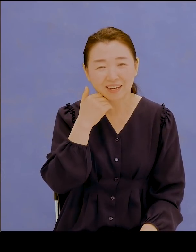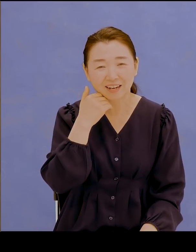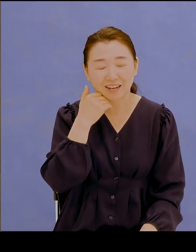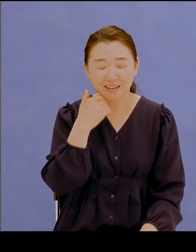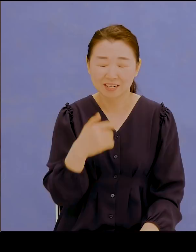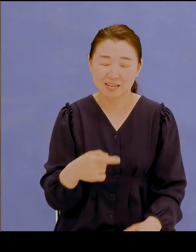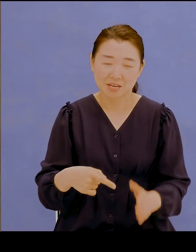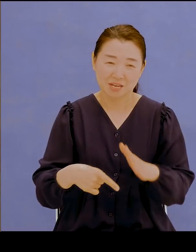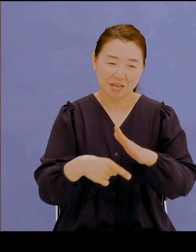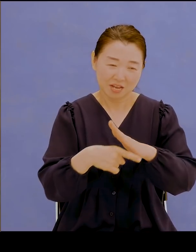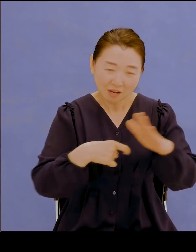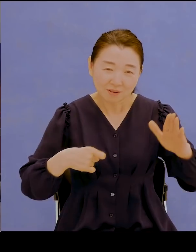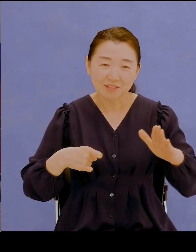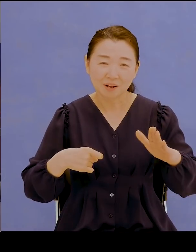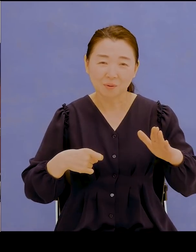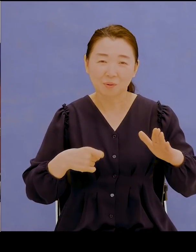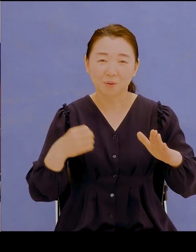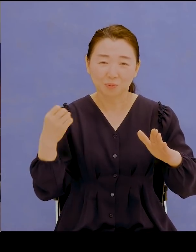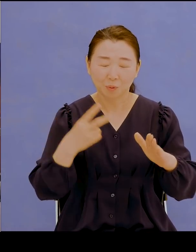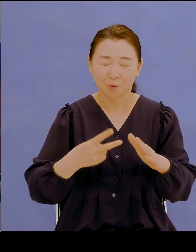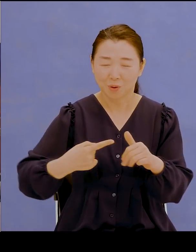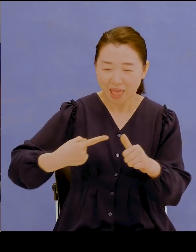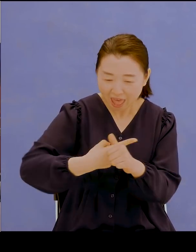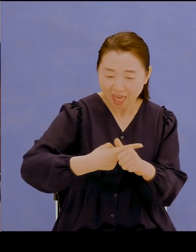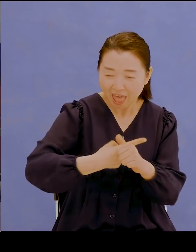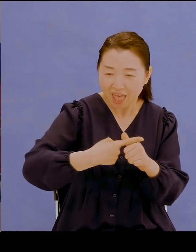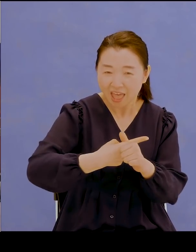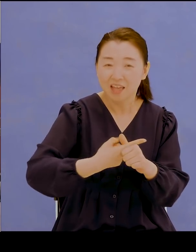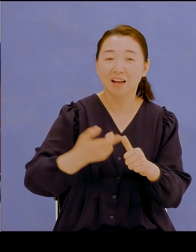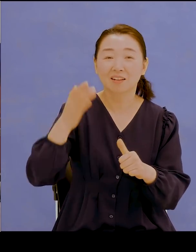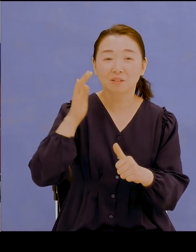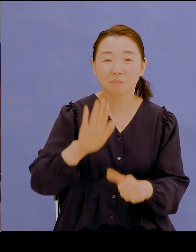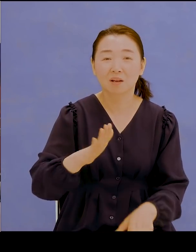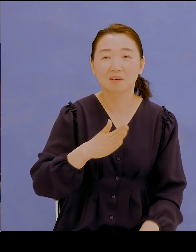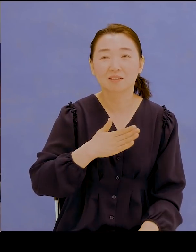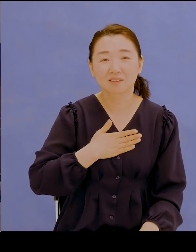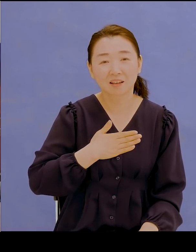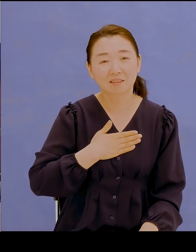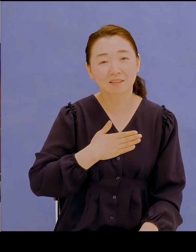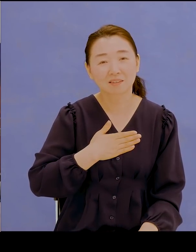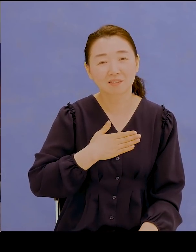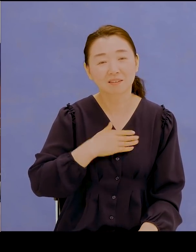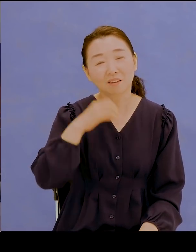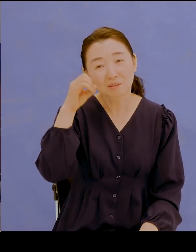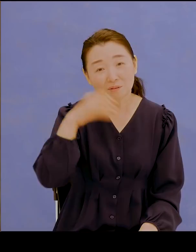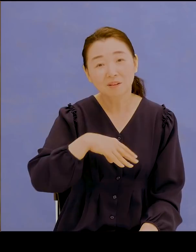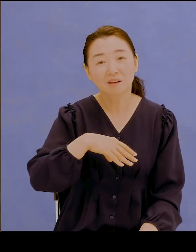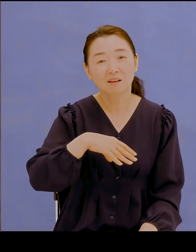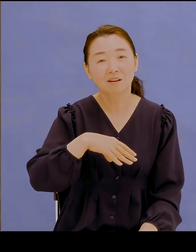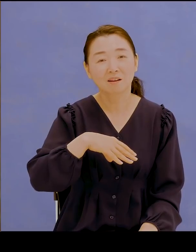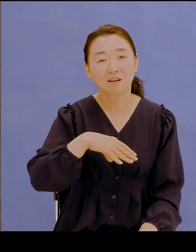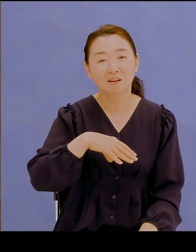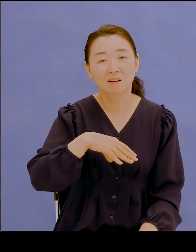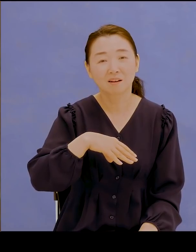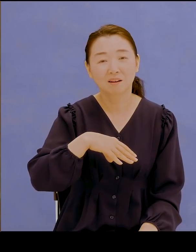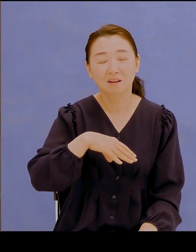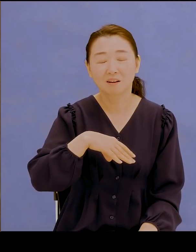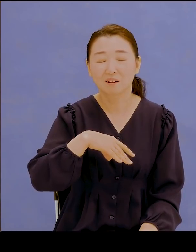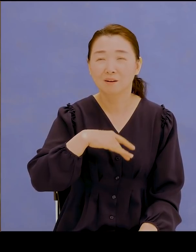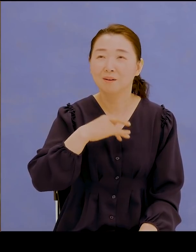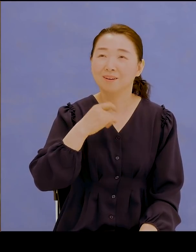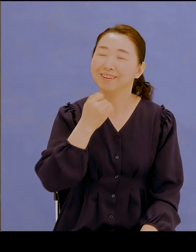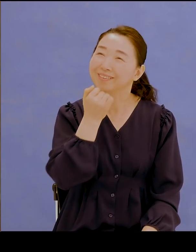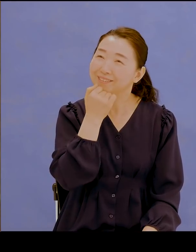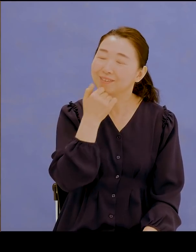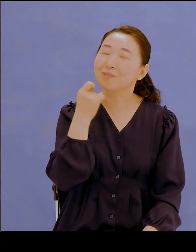나를 강도짓을 나한테 아마 해코지래도 해코지래도 나는 좋아하실 거예요. 실실 웃었을 거다 이거죠. 그 사람 안 봤을 것 같아.